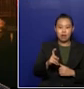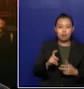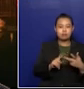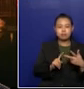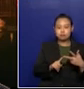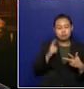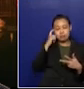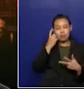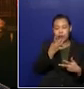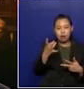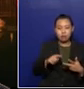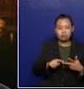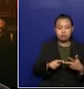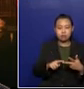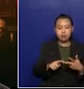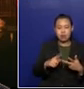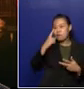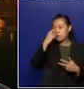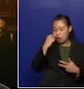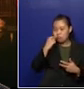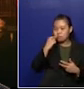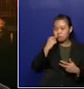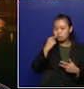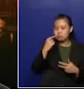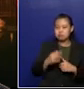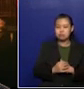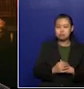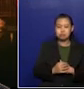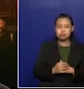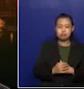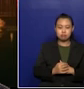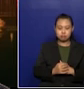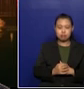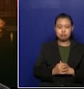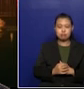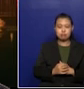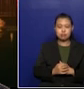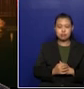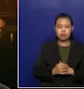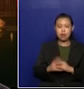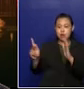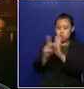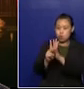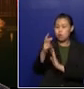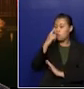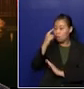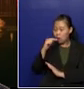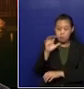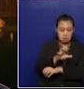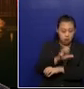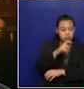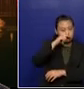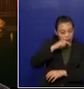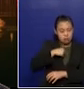งใจอะไรโทษนะฮะพวกฝรั่งตาน้ำข้าวฮะเรื่องนี้ต้องพูดเหมือนกันนะท่านไปเอากฎของฝรั่งบังคับคนไทยจนเ